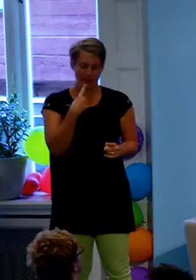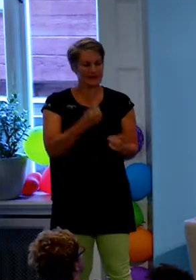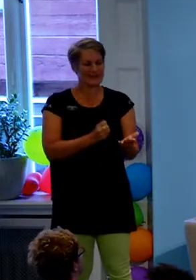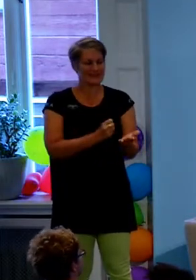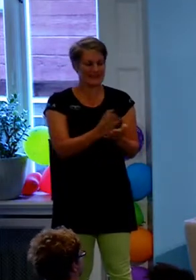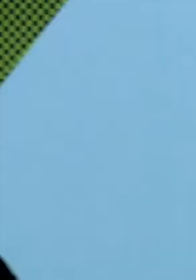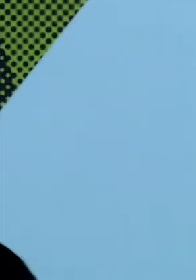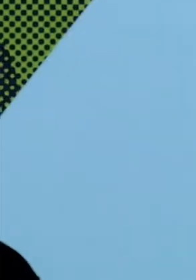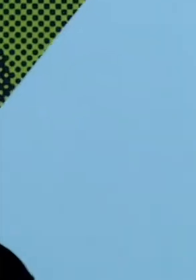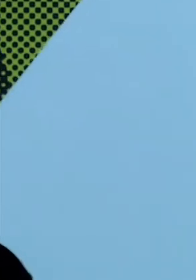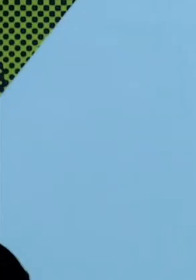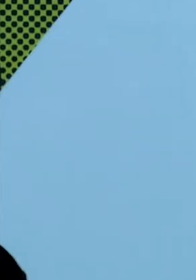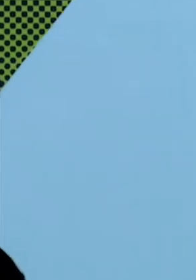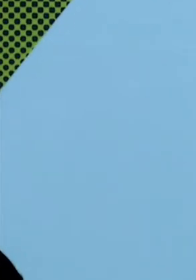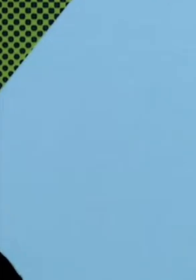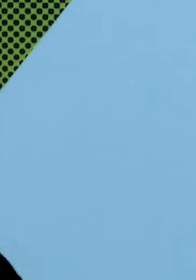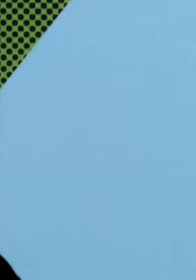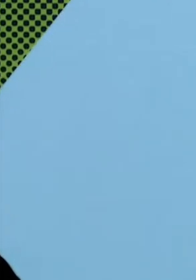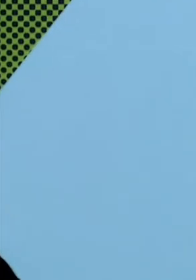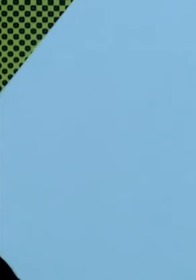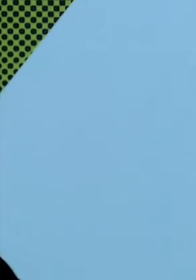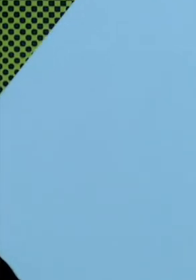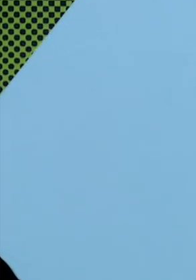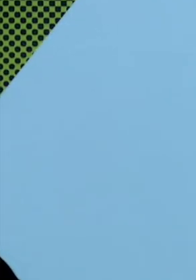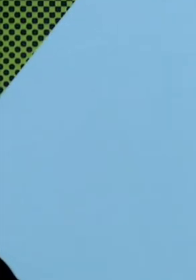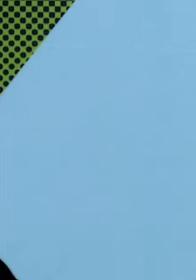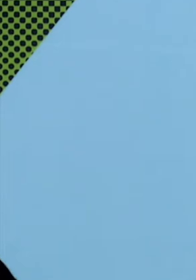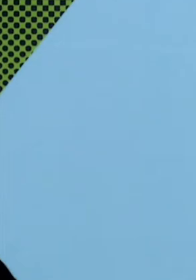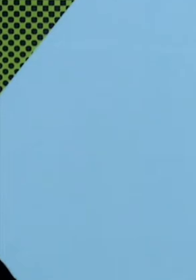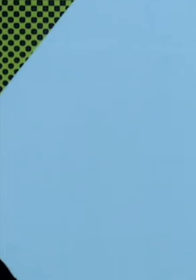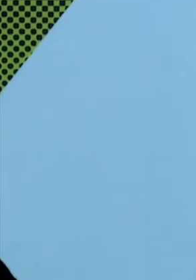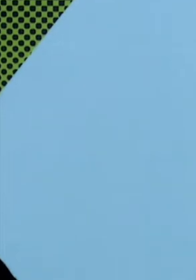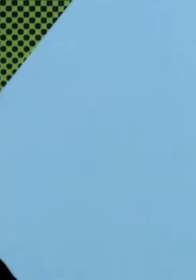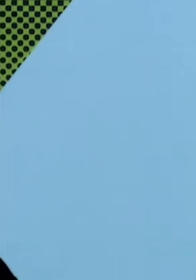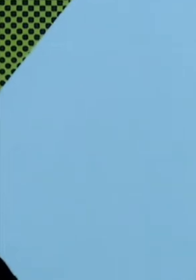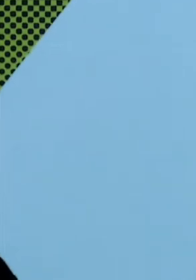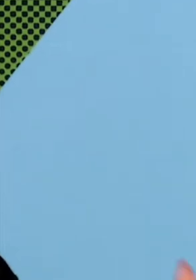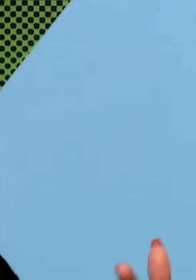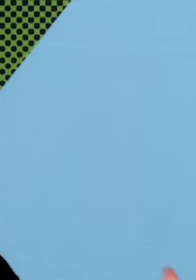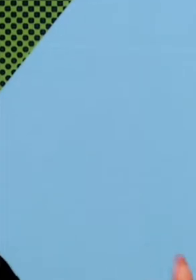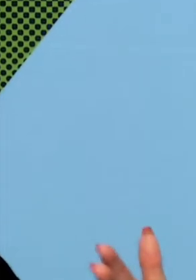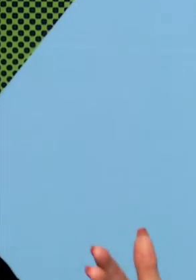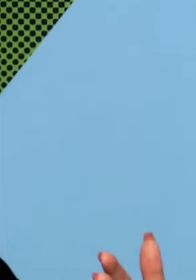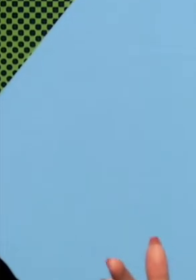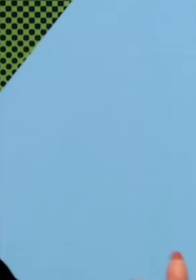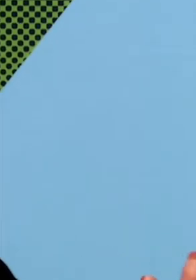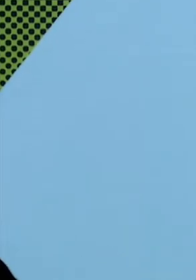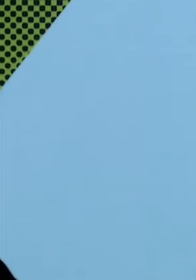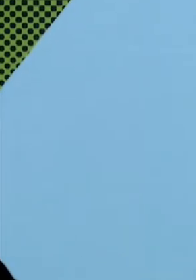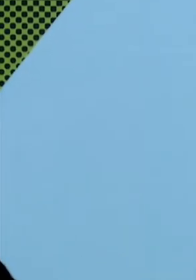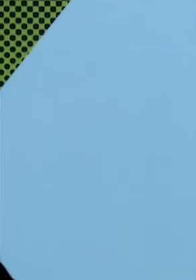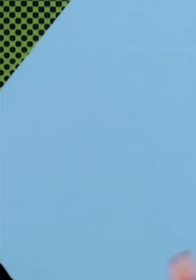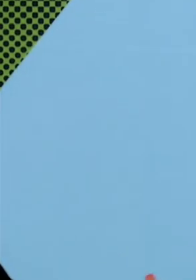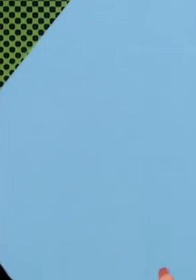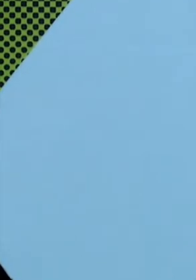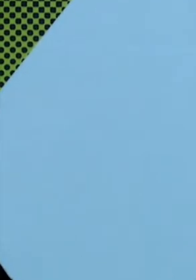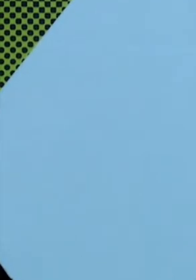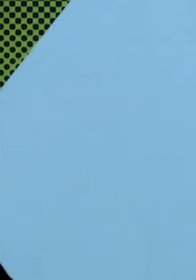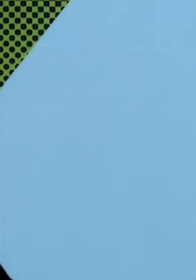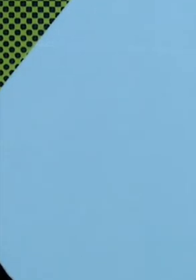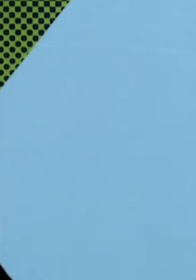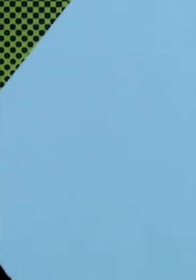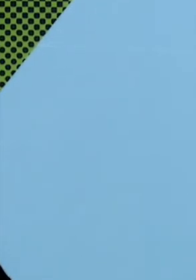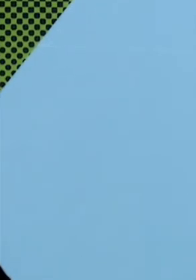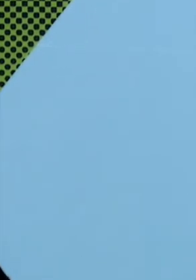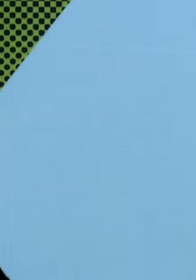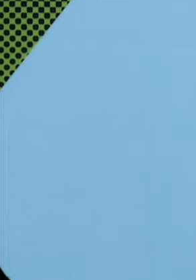säljer en robot och sen har det varit liksom... för att göra det enkelt. Ja, inget konstigt. Man säljer en robot. Man säljer en robot. Men nu vill man som kund till